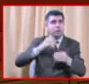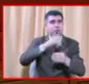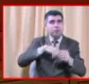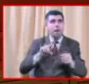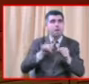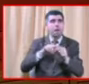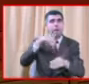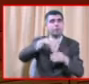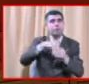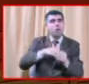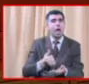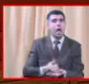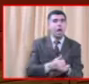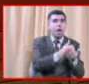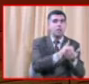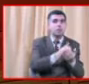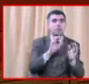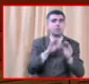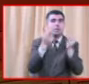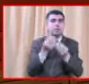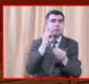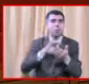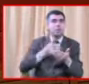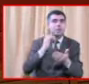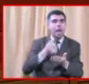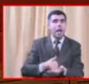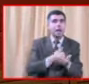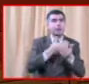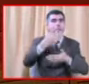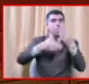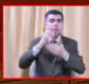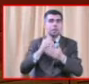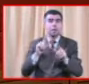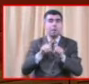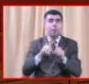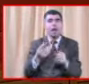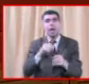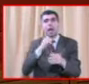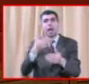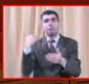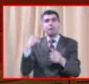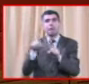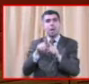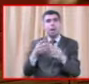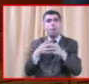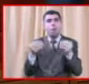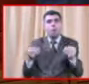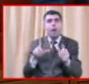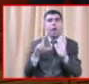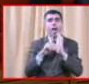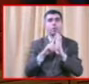التضامن للسكن. قبل ذلك العمليه ما كانتش كتتم فعلا، لان كان فراغ قانوني وكانوا كيستافدوا منه وكيدخلوا منه.